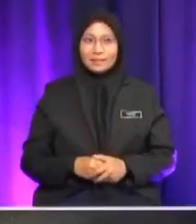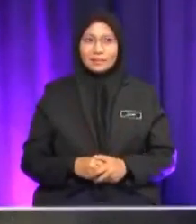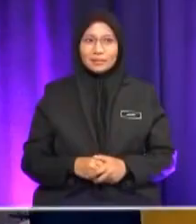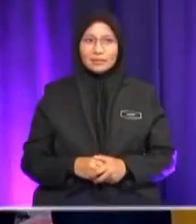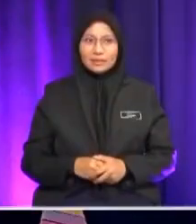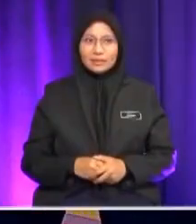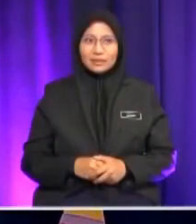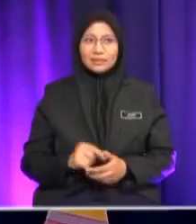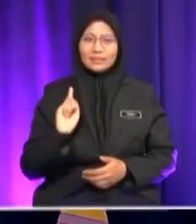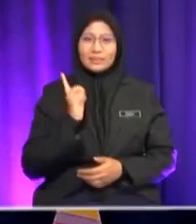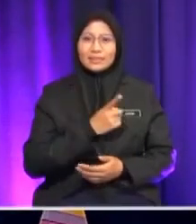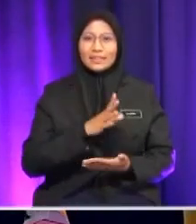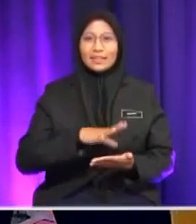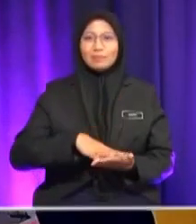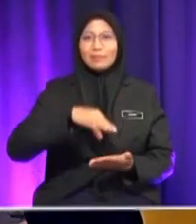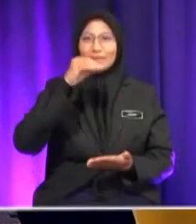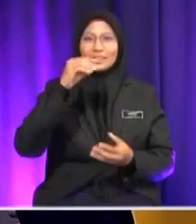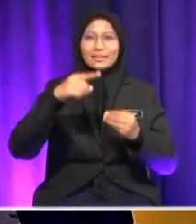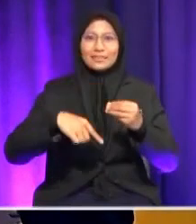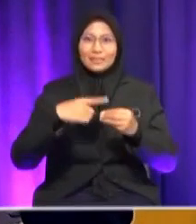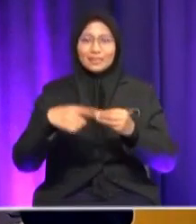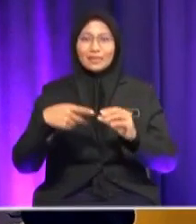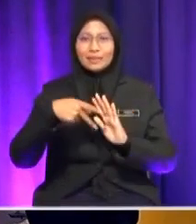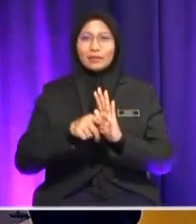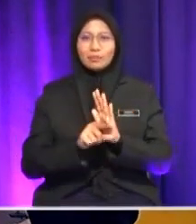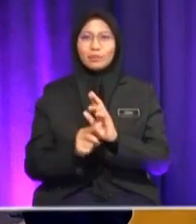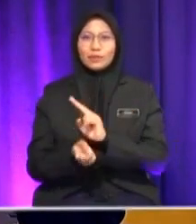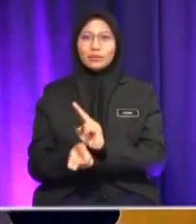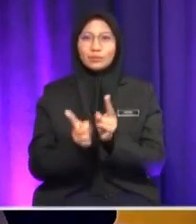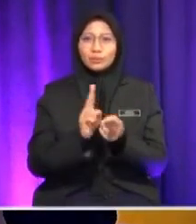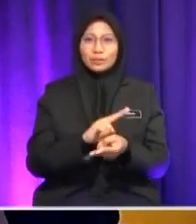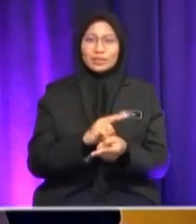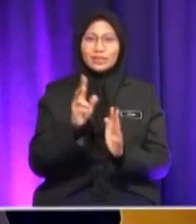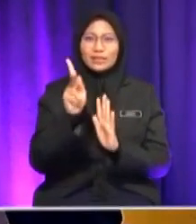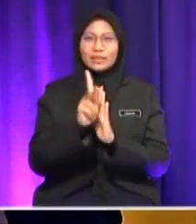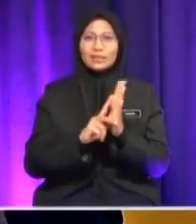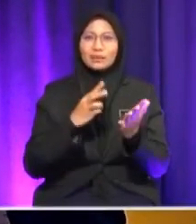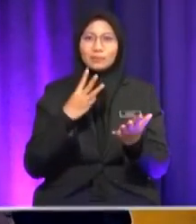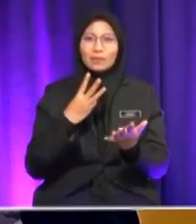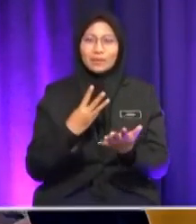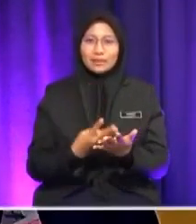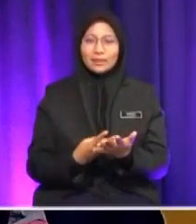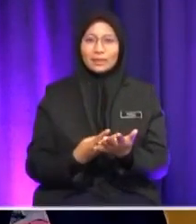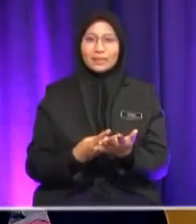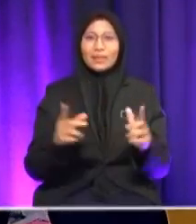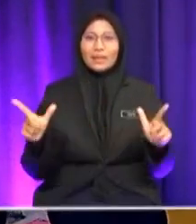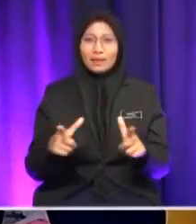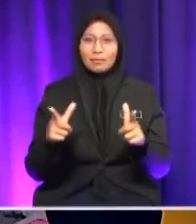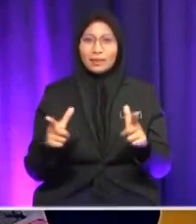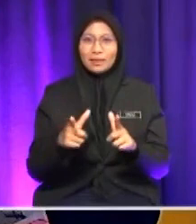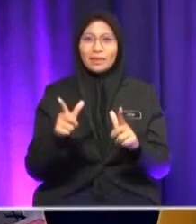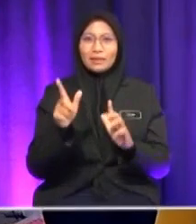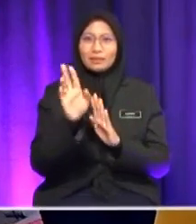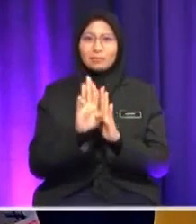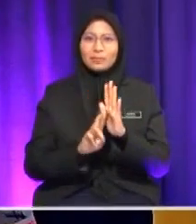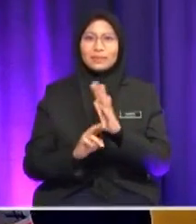Ju, hari ini kita akan belajar tentang pengurusan kewangan. Amalan berjimat cermat menjamin masa depan. Dan untuk